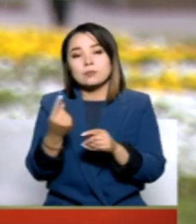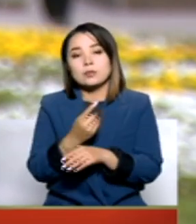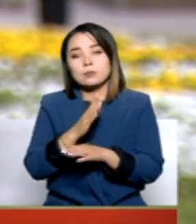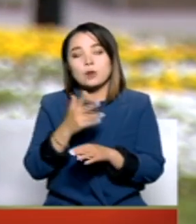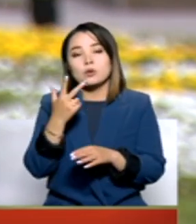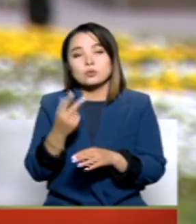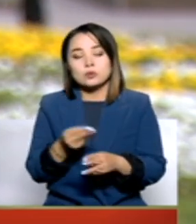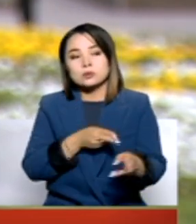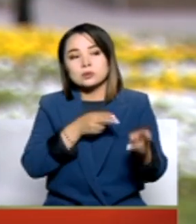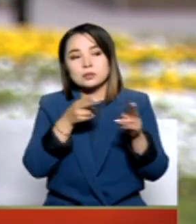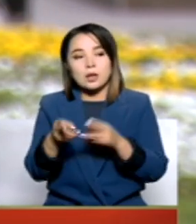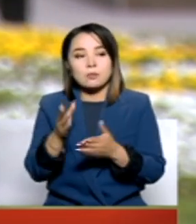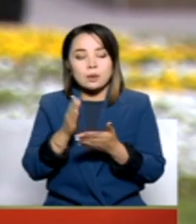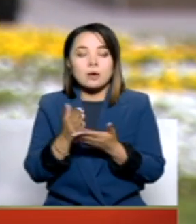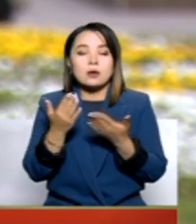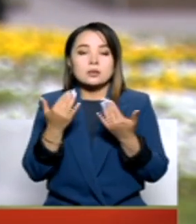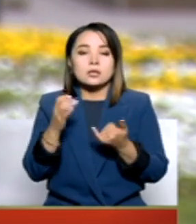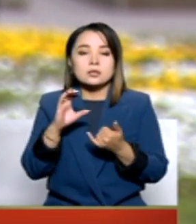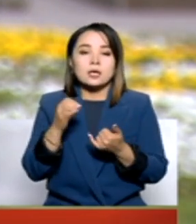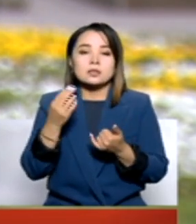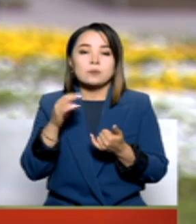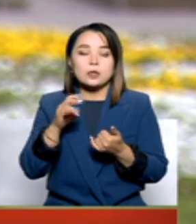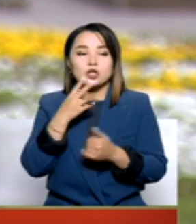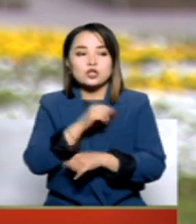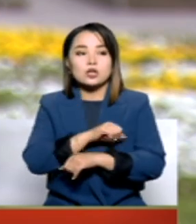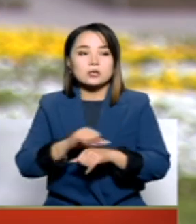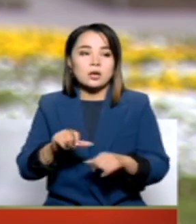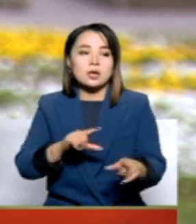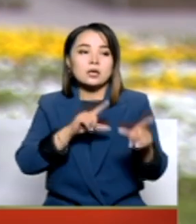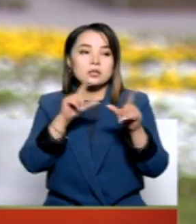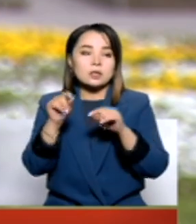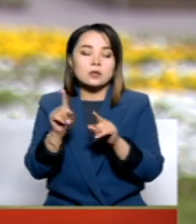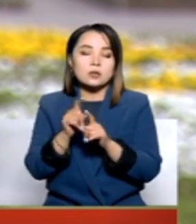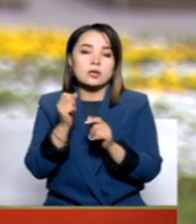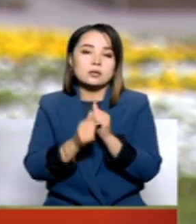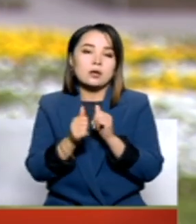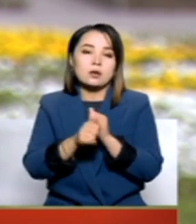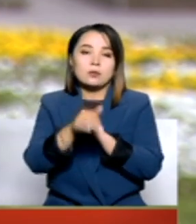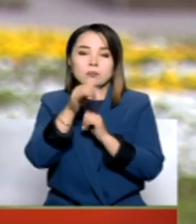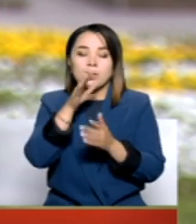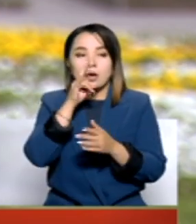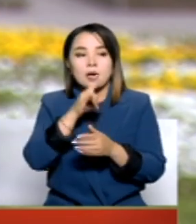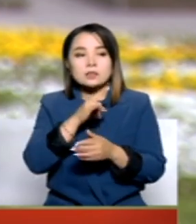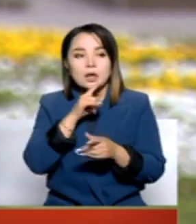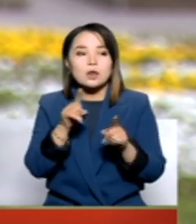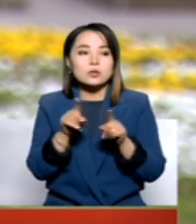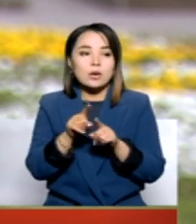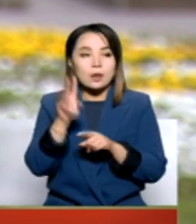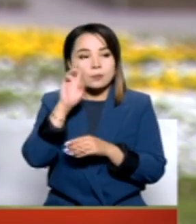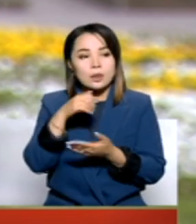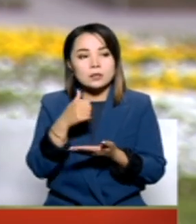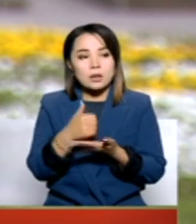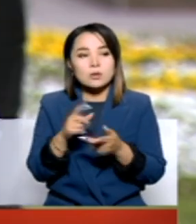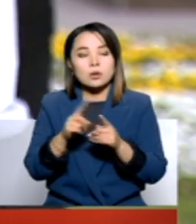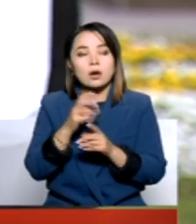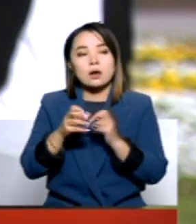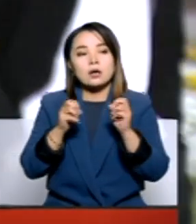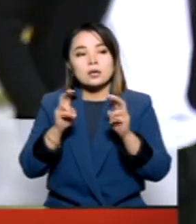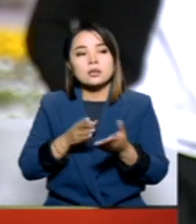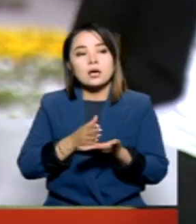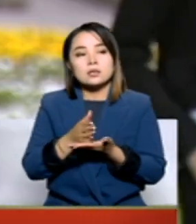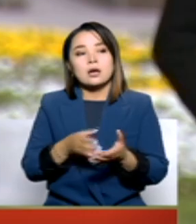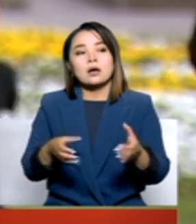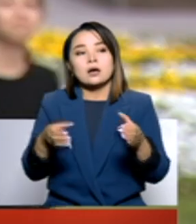үш күнге келді. Син Цзиньпиннің шетелдерге ұзаққа жиі шыға бермейтінін ескерсек, бұл Қазақстанның және мемлекет басшысының халықаралық